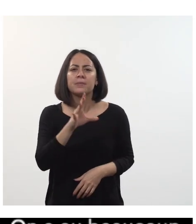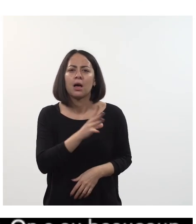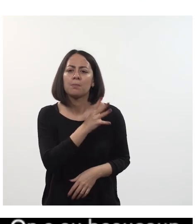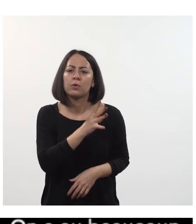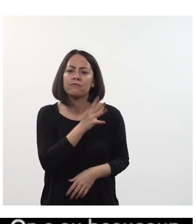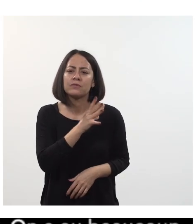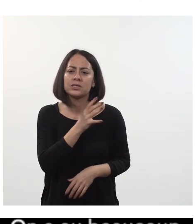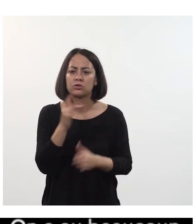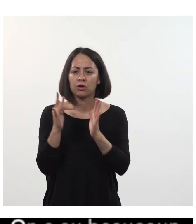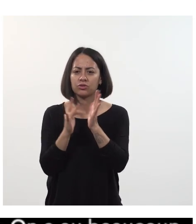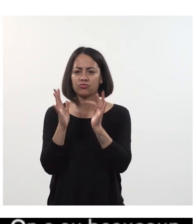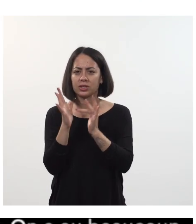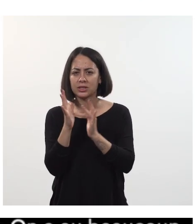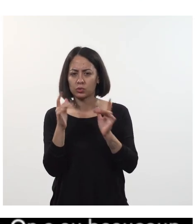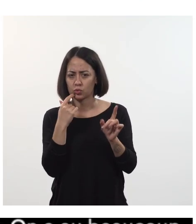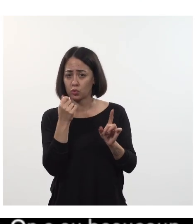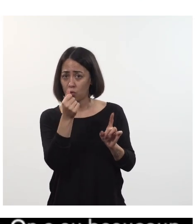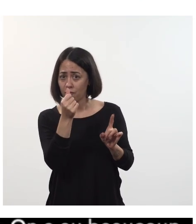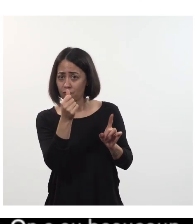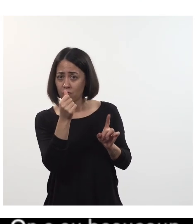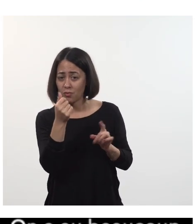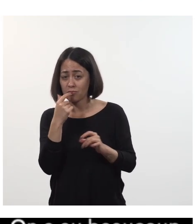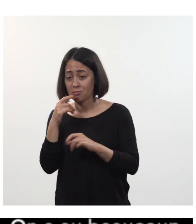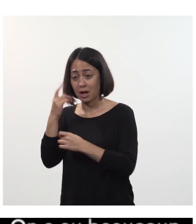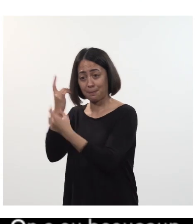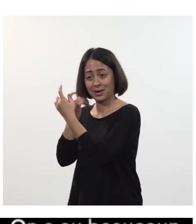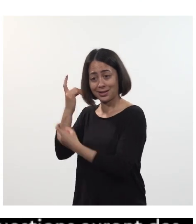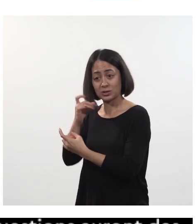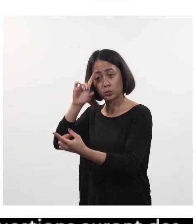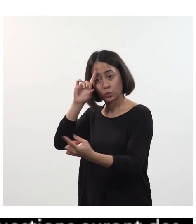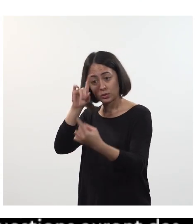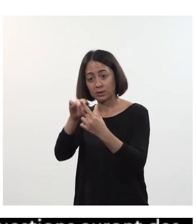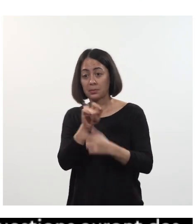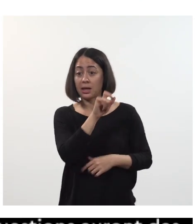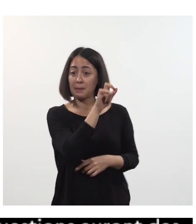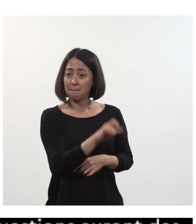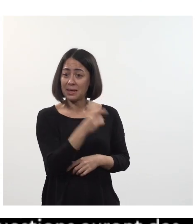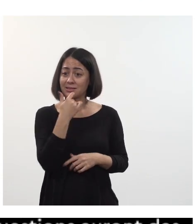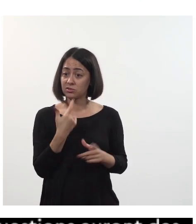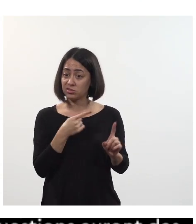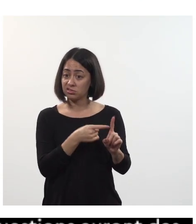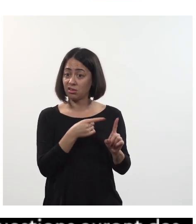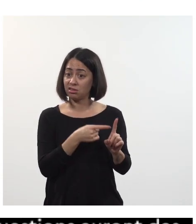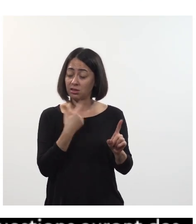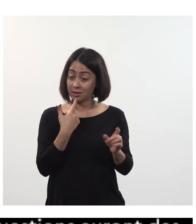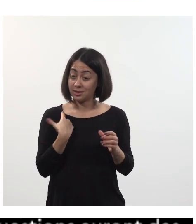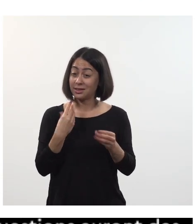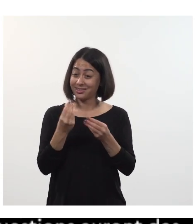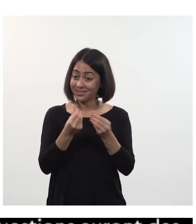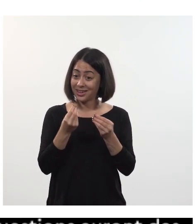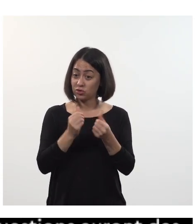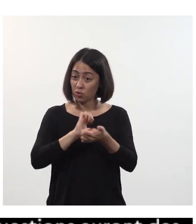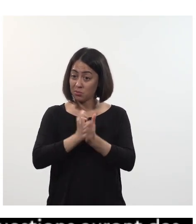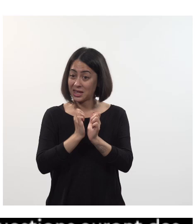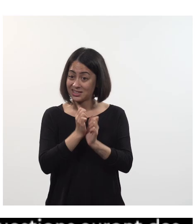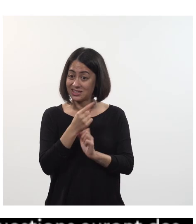ces questions que vous avez vues passer également? Il y en a beaucoup. Comment faire accepter à une personne la texture mixée?